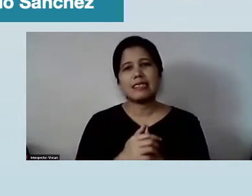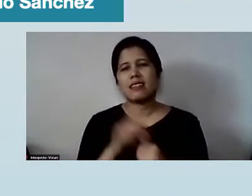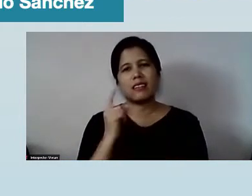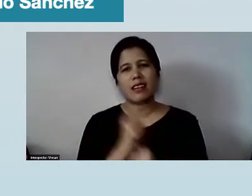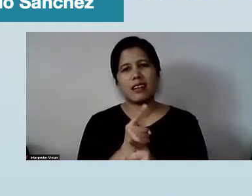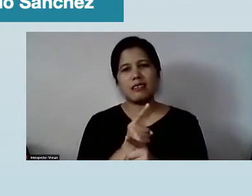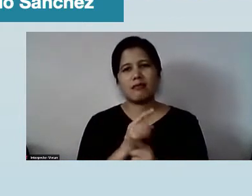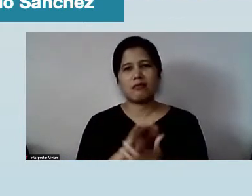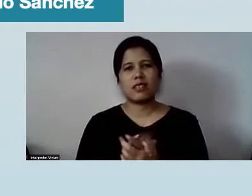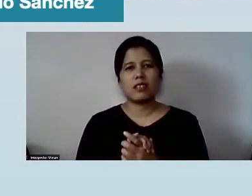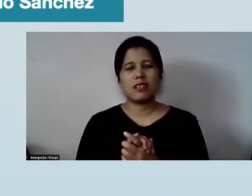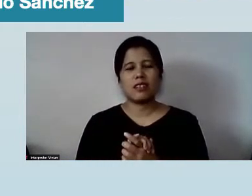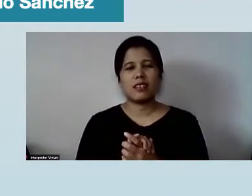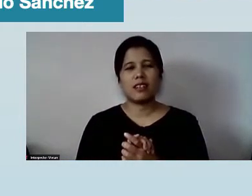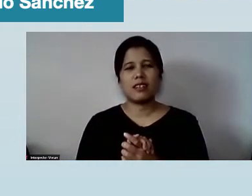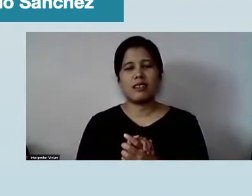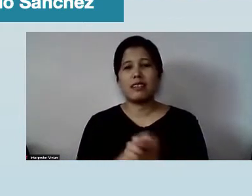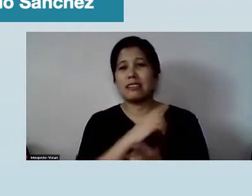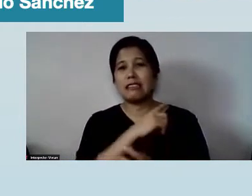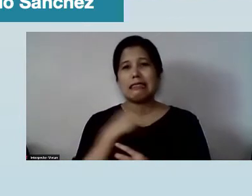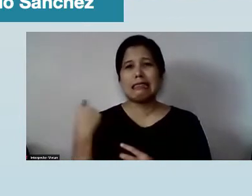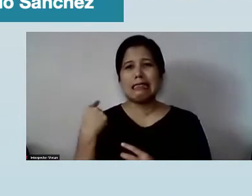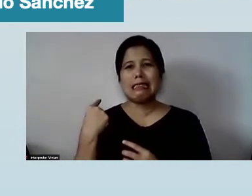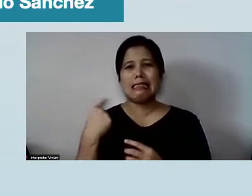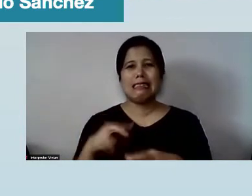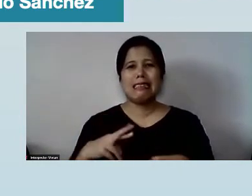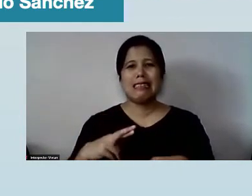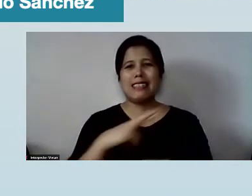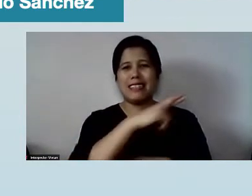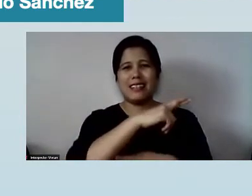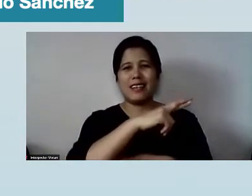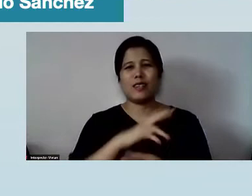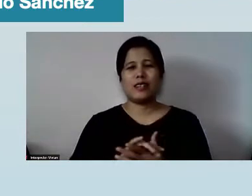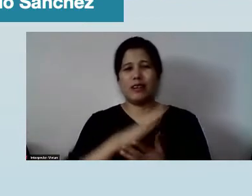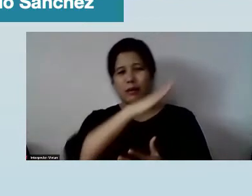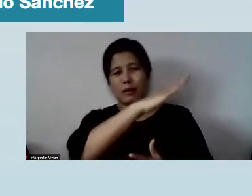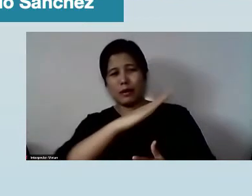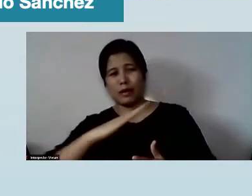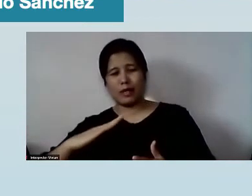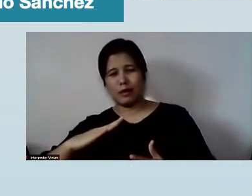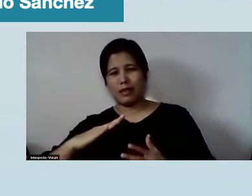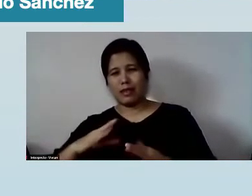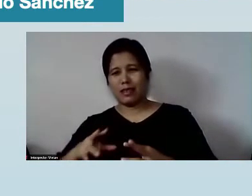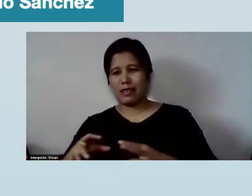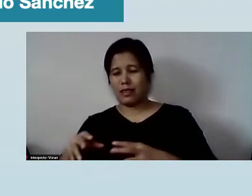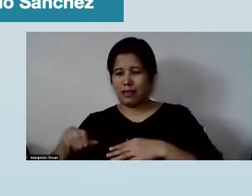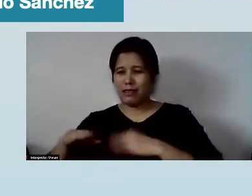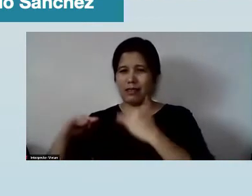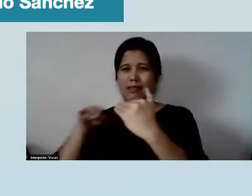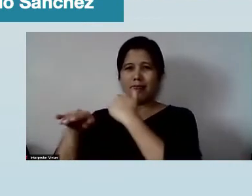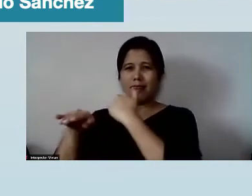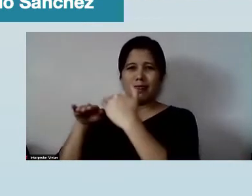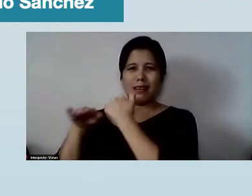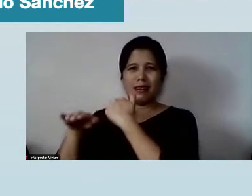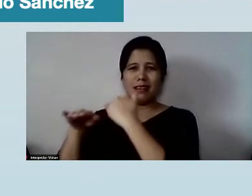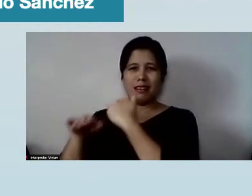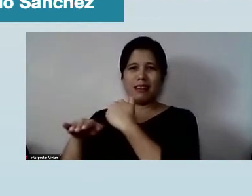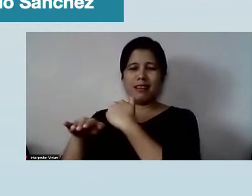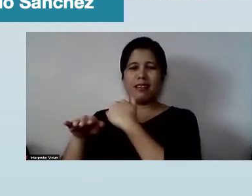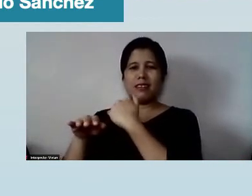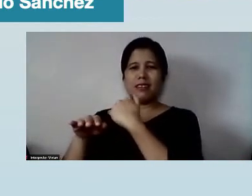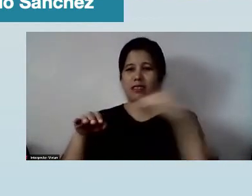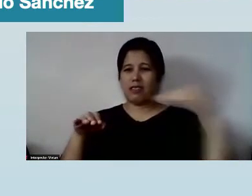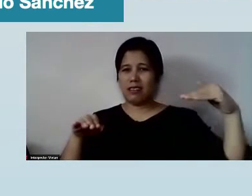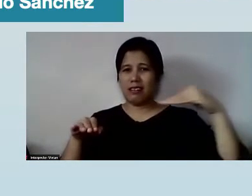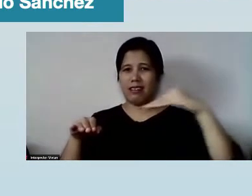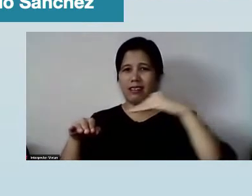ah, suicidal ramp na ito. Eh, pag gumamit ako dito, pababa ako, nakaharap sa kalsada, may mga rumaragasang sasakyan, tuloy-tuloy